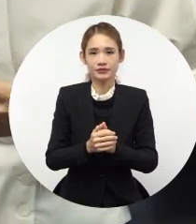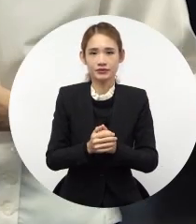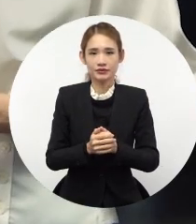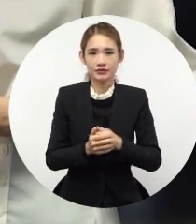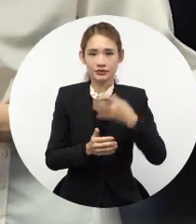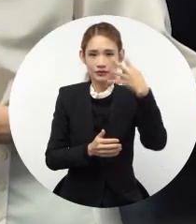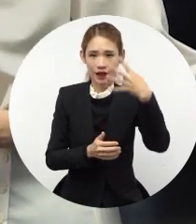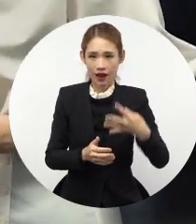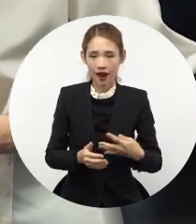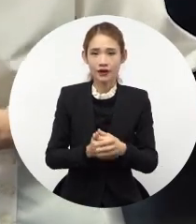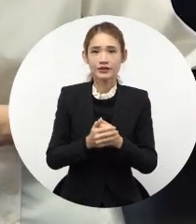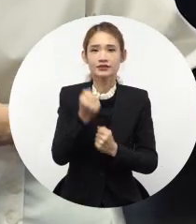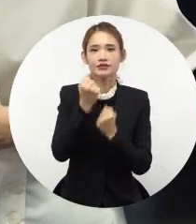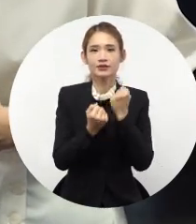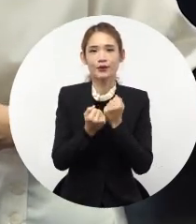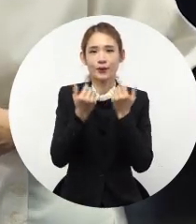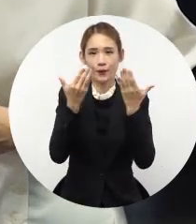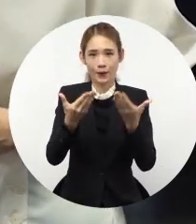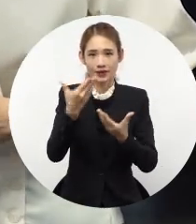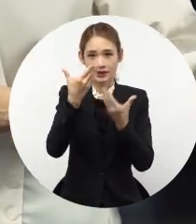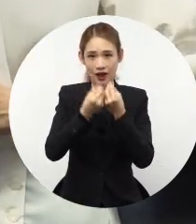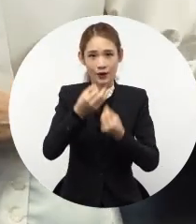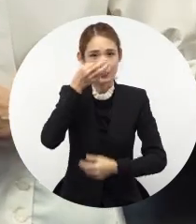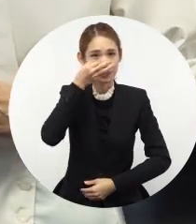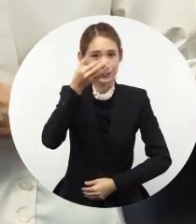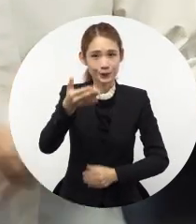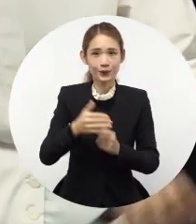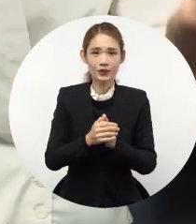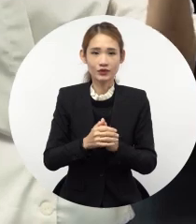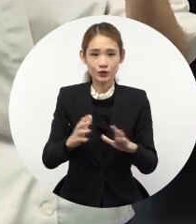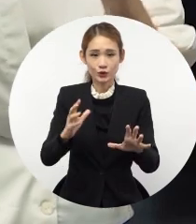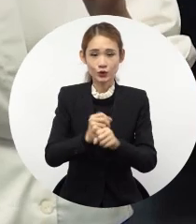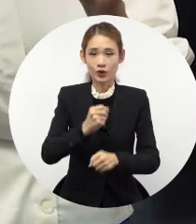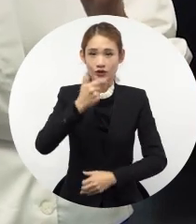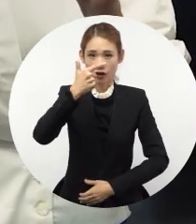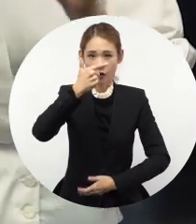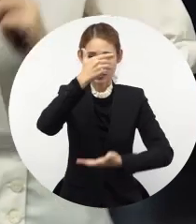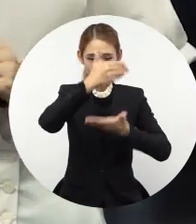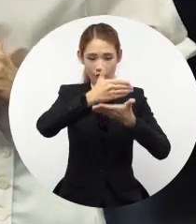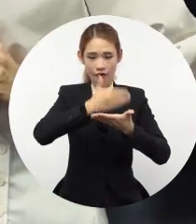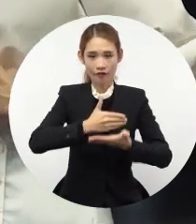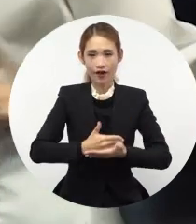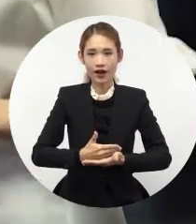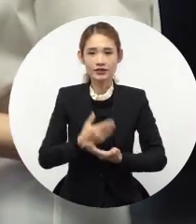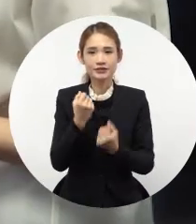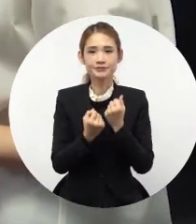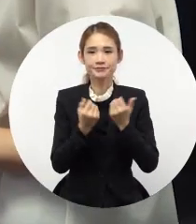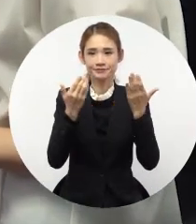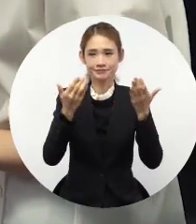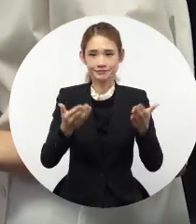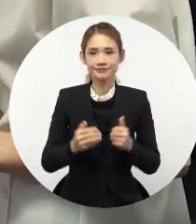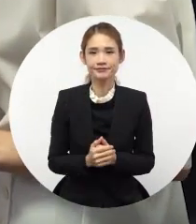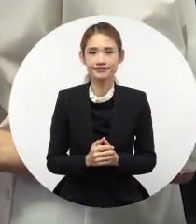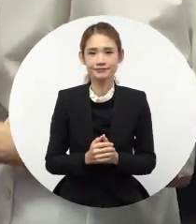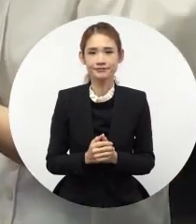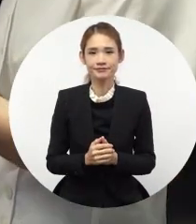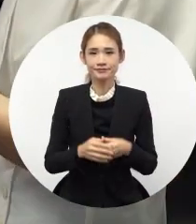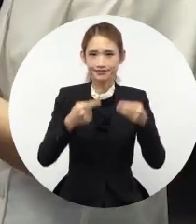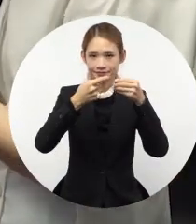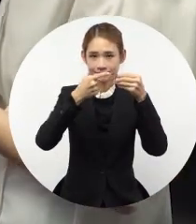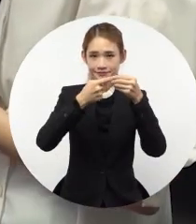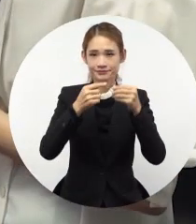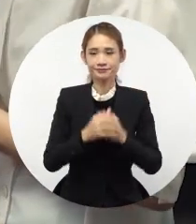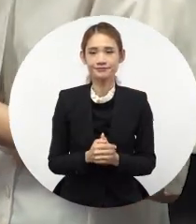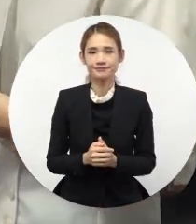제가 하나씩 사례로 쉽게 이야기로 풀어드릴게요. 6가지로 풀어드릴 수 있을 것